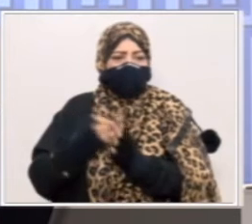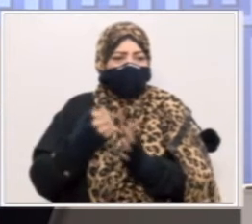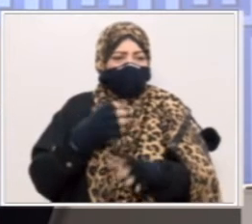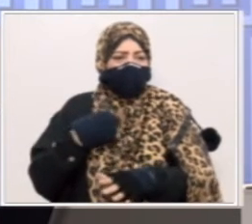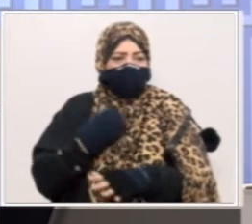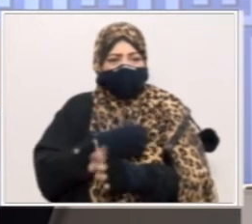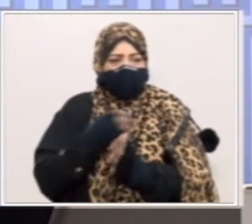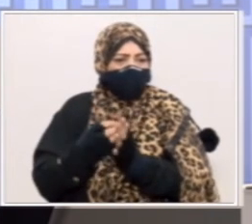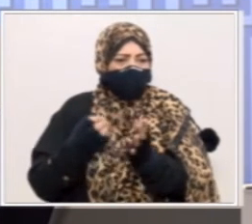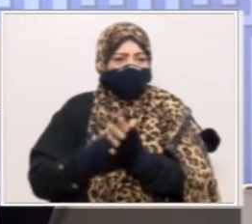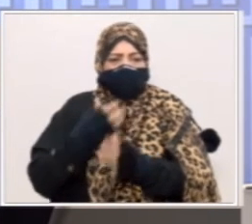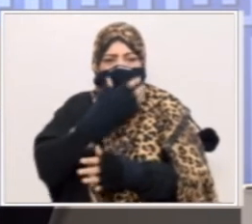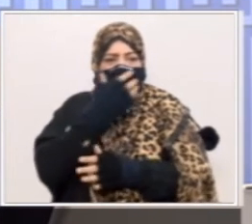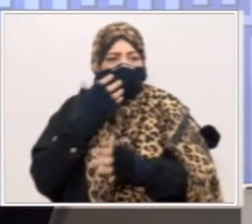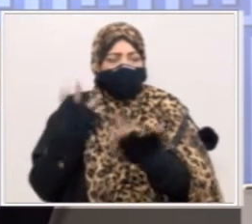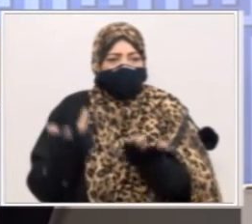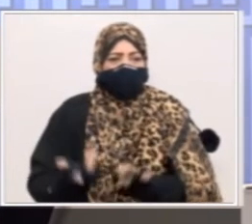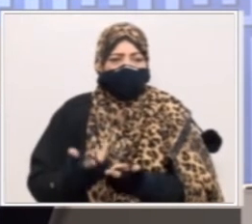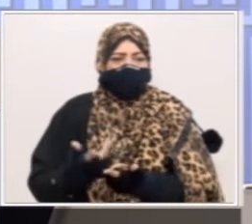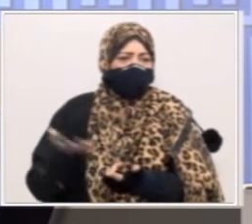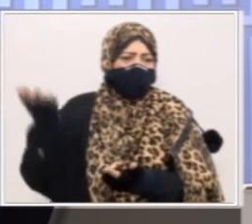هل أعطي فدية أم لا؟